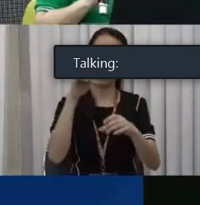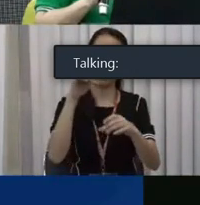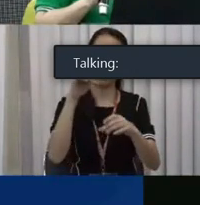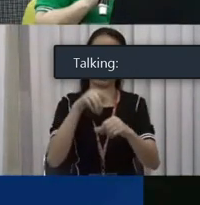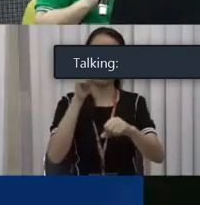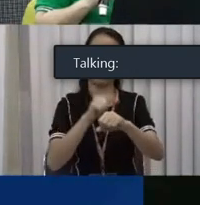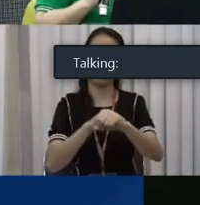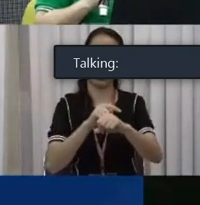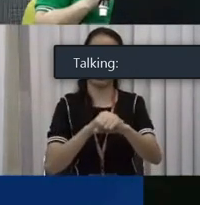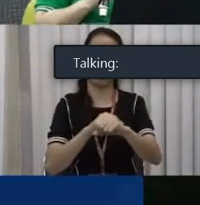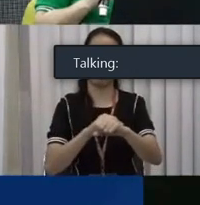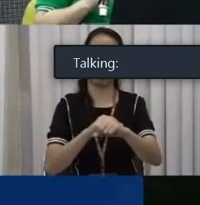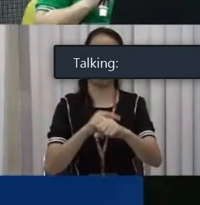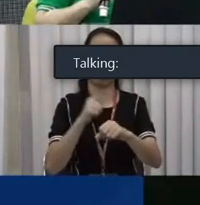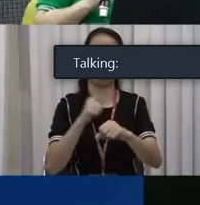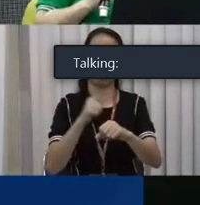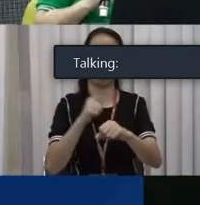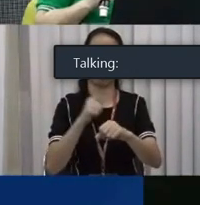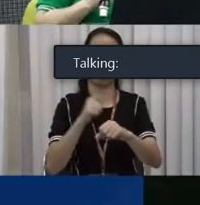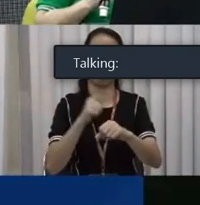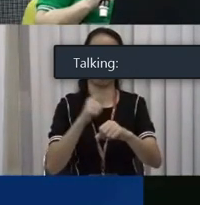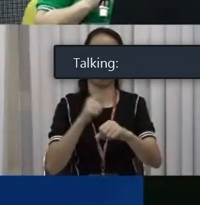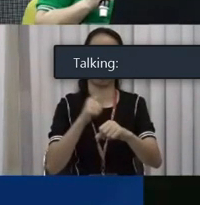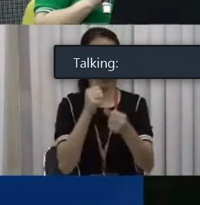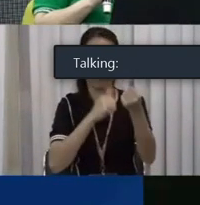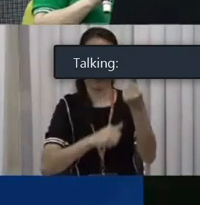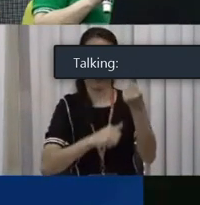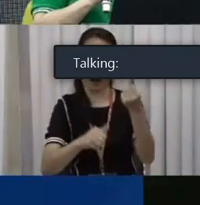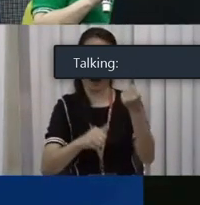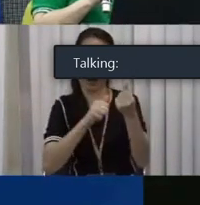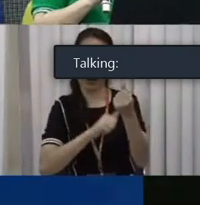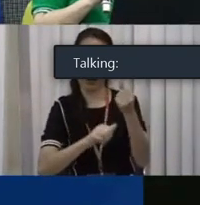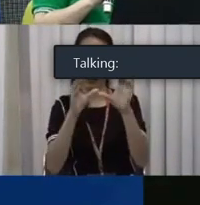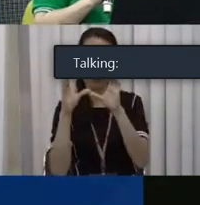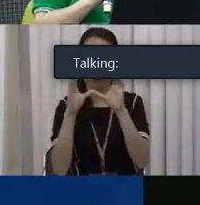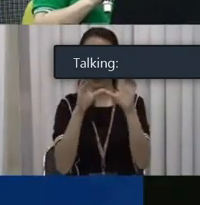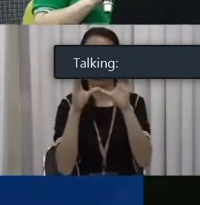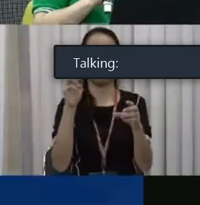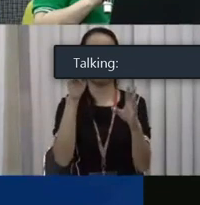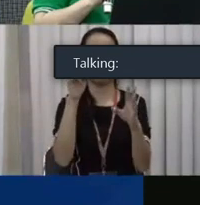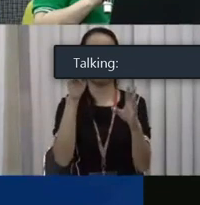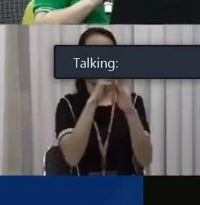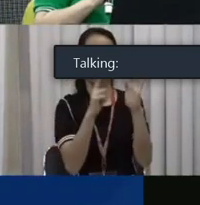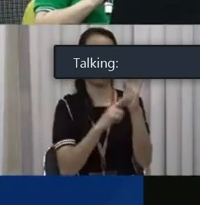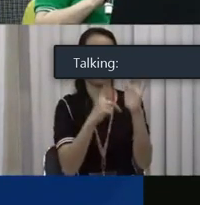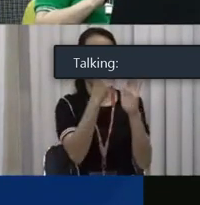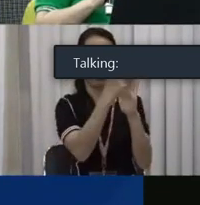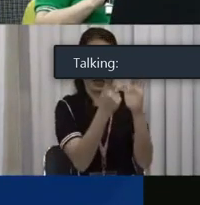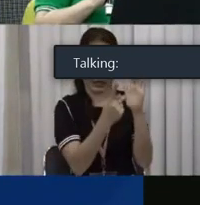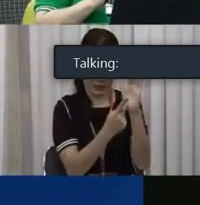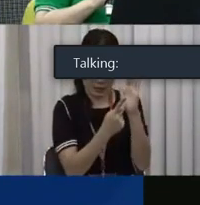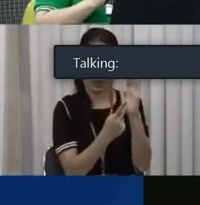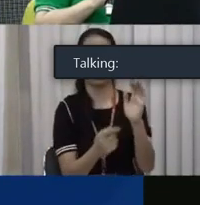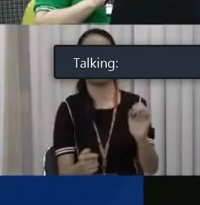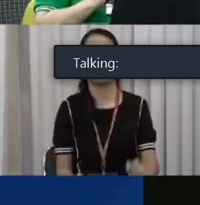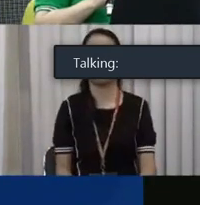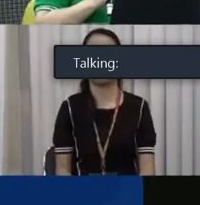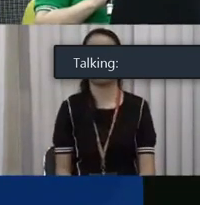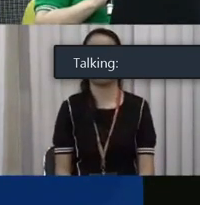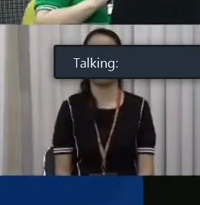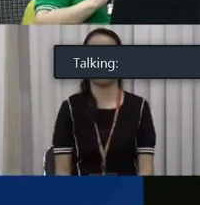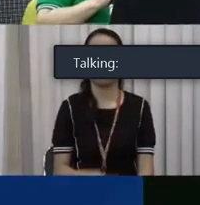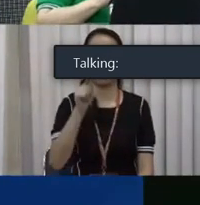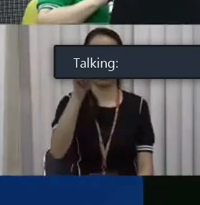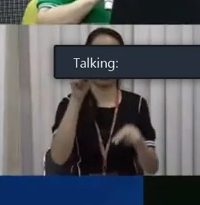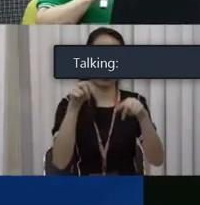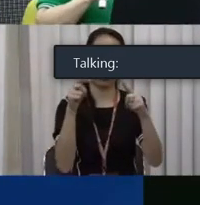dapat magtrabaho. Kay giswilduhan man ta. Follow company rules and policies. Rules and regulations